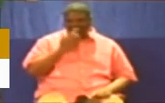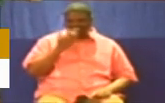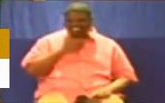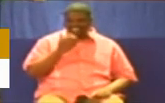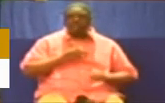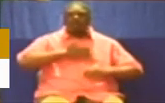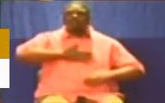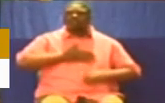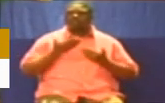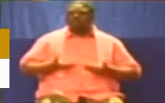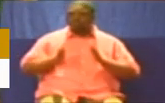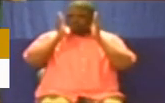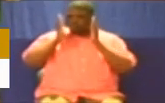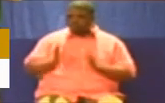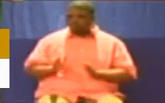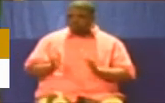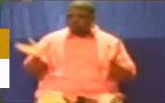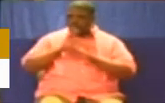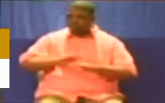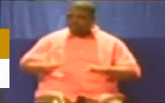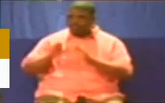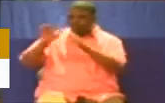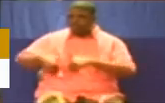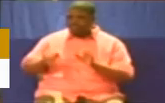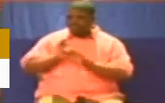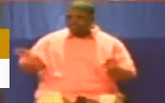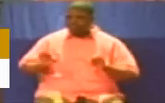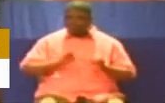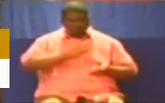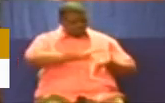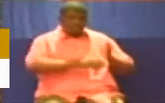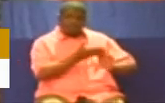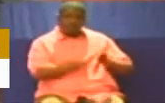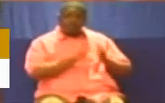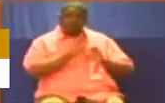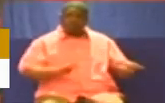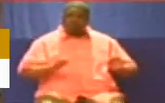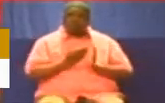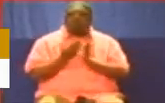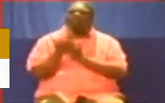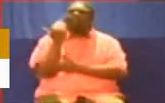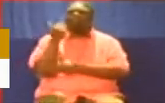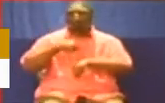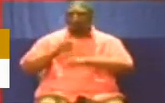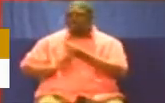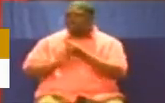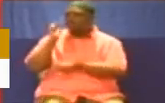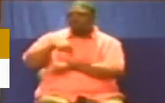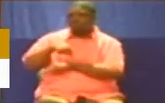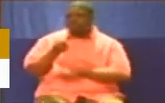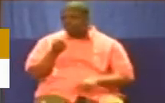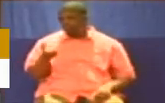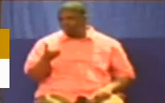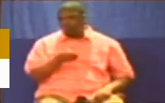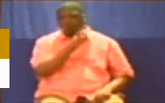Basi waheshimiwa wabunge, tumemaliza bunge letu vizuri sana kwa maelewano mazuri. Naomba radhi sana kwa muda ambao tumezidisha kidogo, hasa kwa